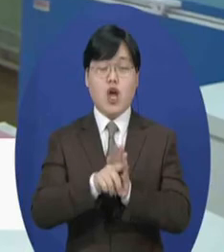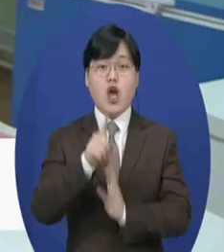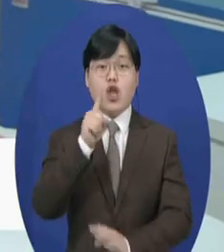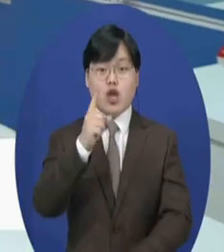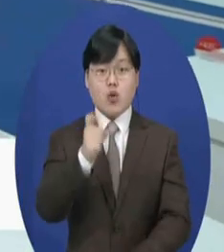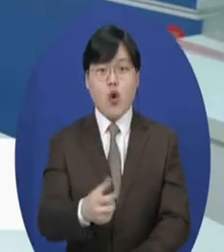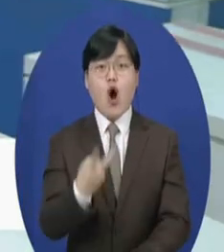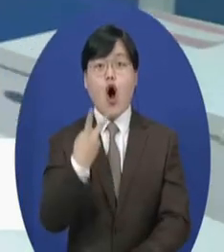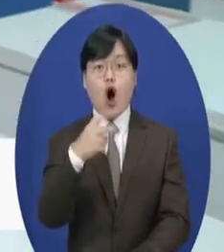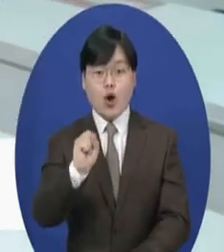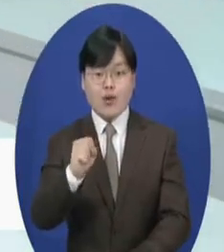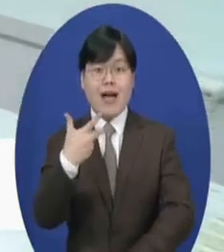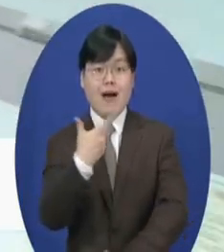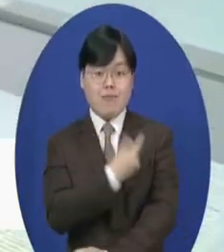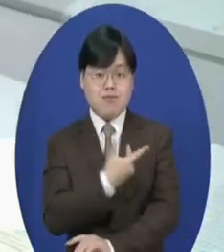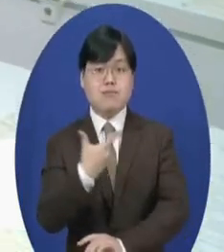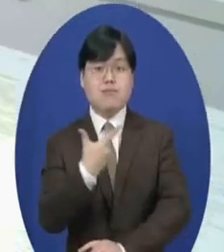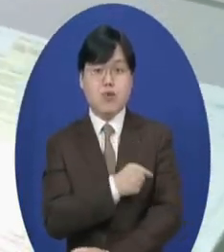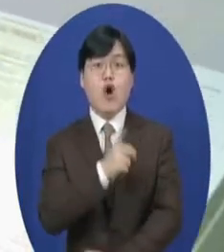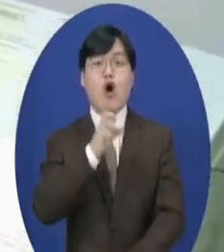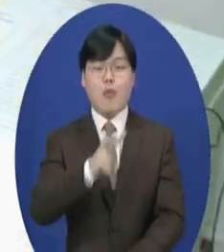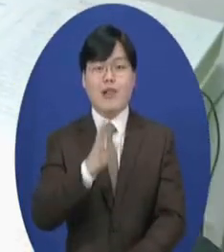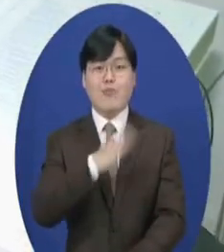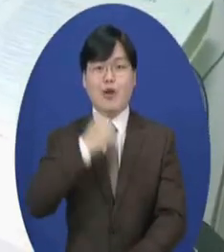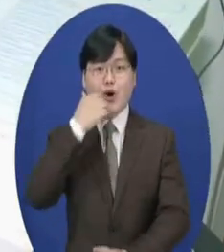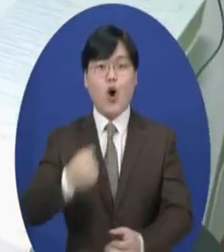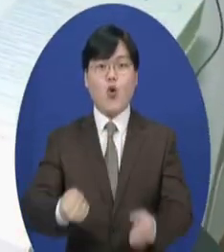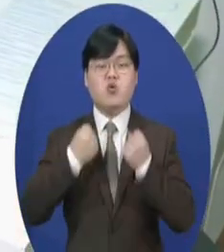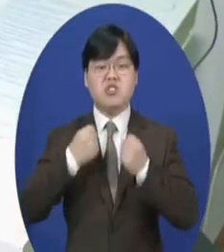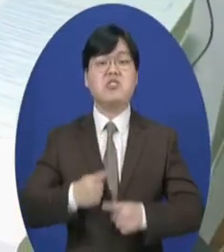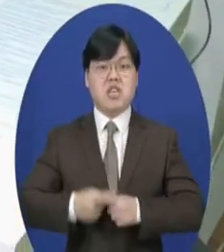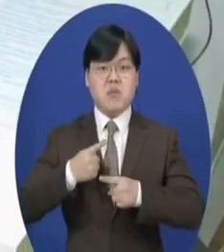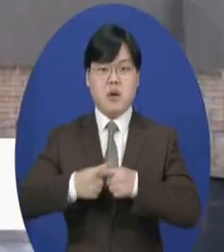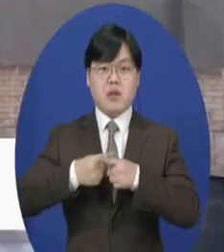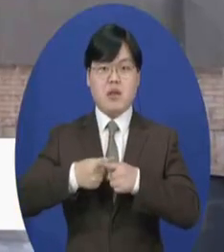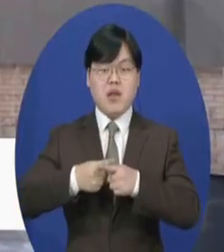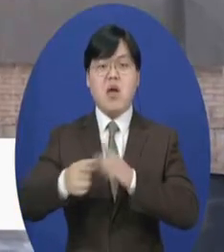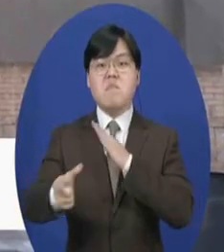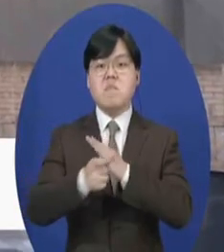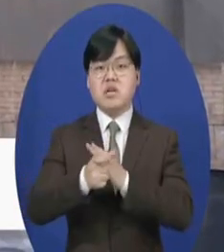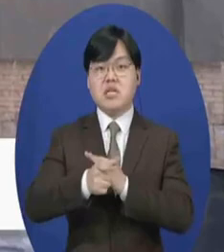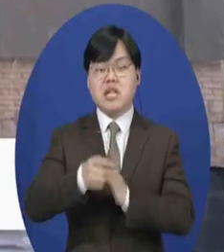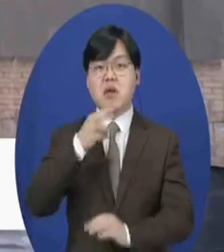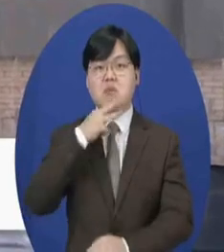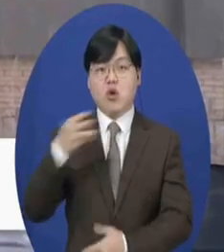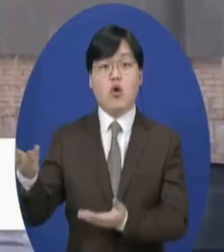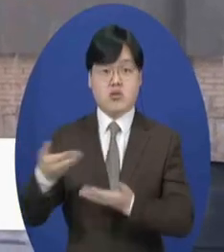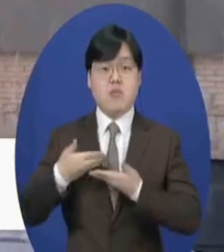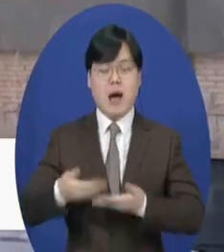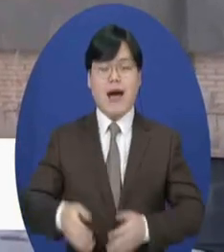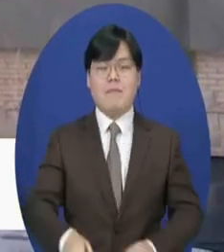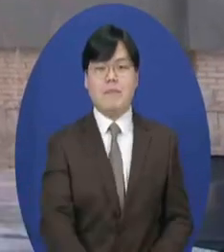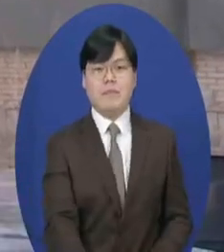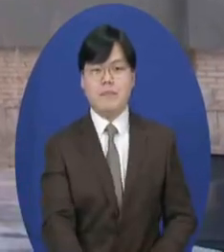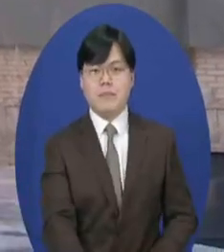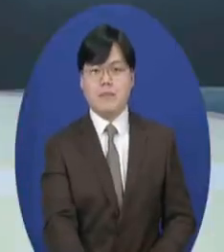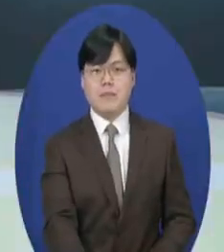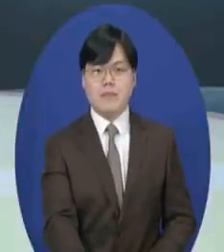хүн 2 удаа вакцин хийж байж дархлаа тогтно гэж халдвар төвчин судлалын үндэсний төвийн дархлаажуултын албанаас мэдээлсэн юм.